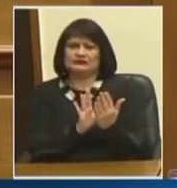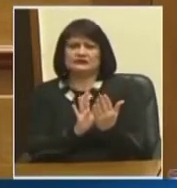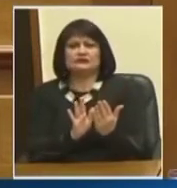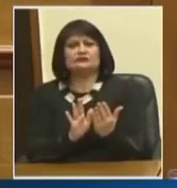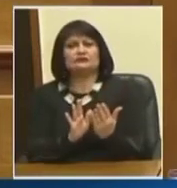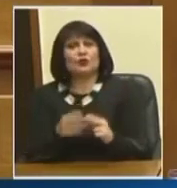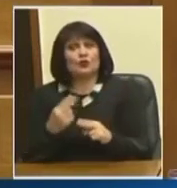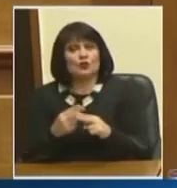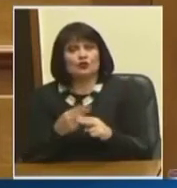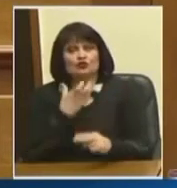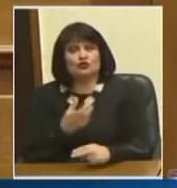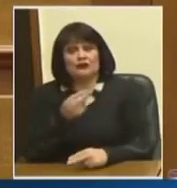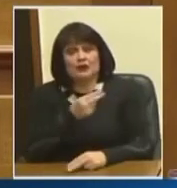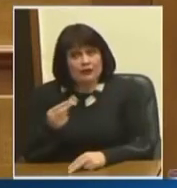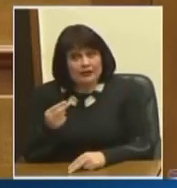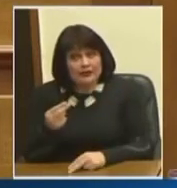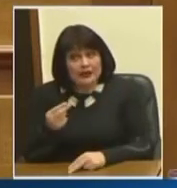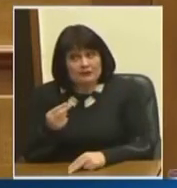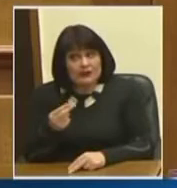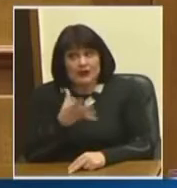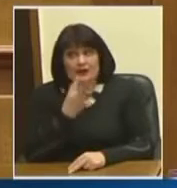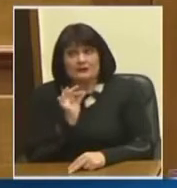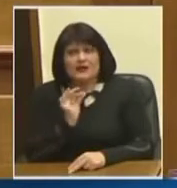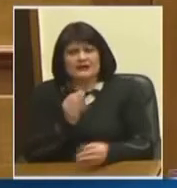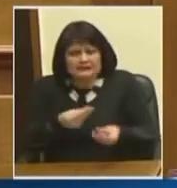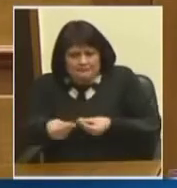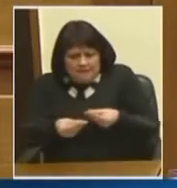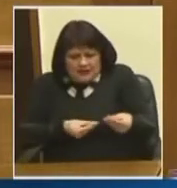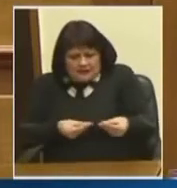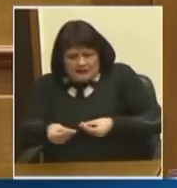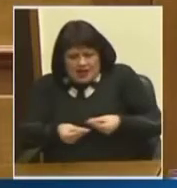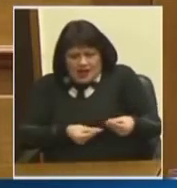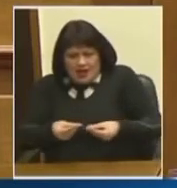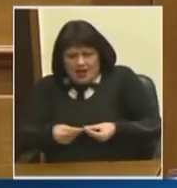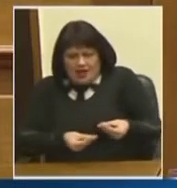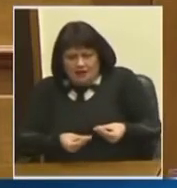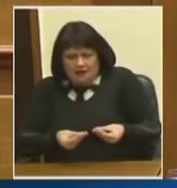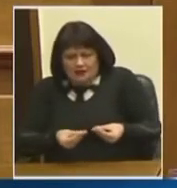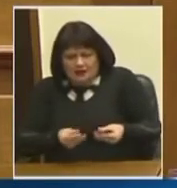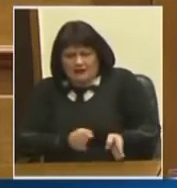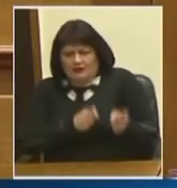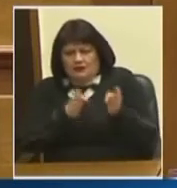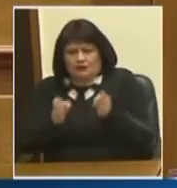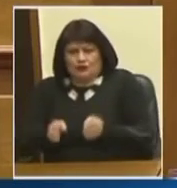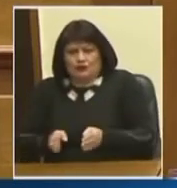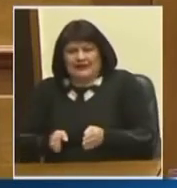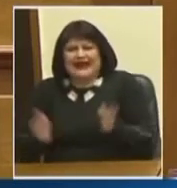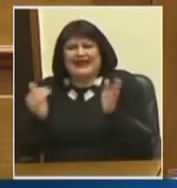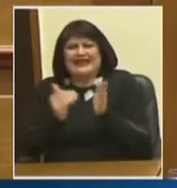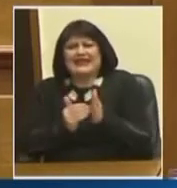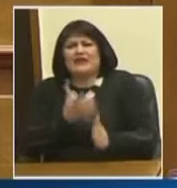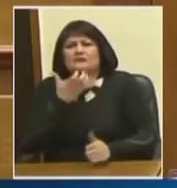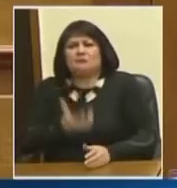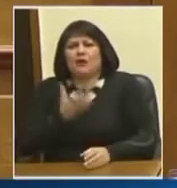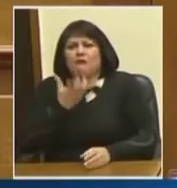εξαιρετικά κρίσιμο θέμα ως ένα διμερές παζάρι, ξεσηκώνοντας ταυτόχρονα χιλιάδες